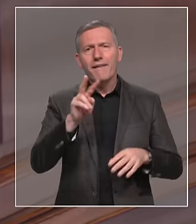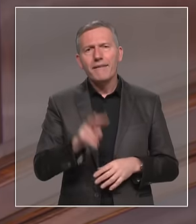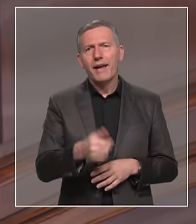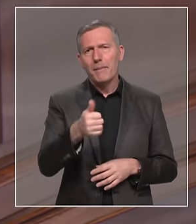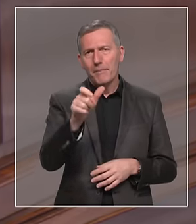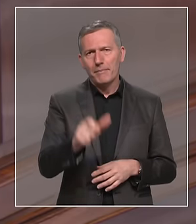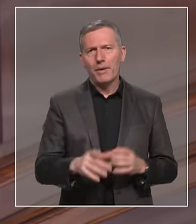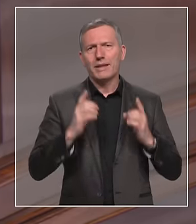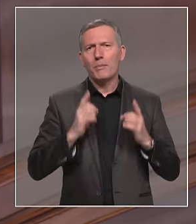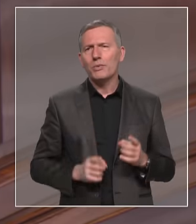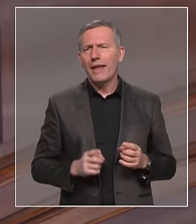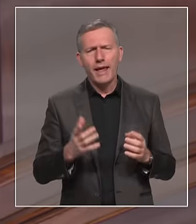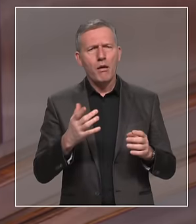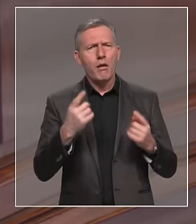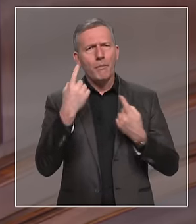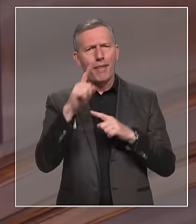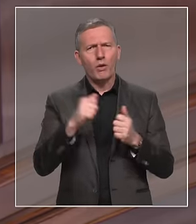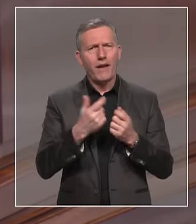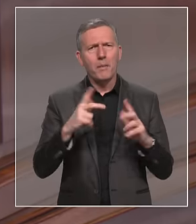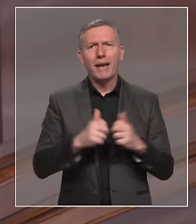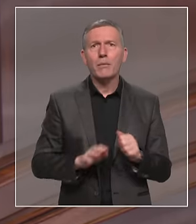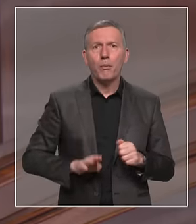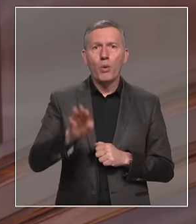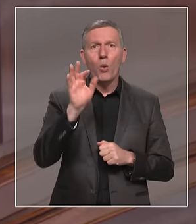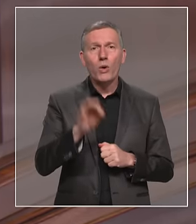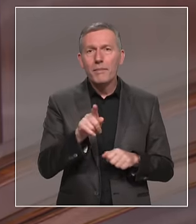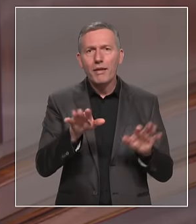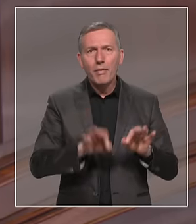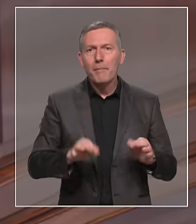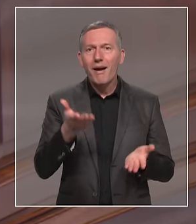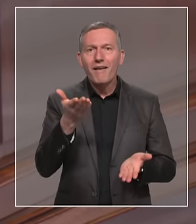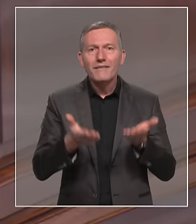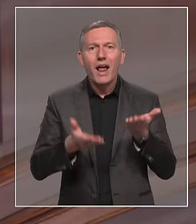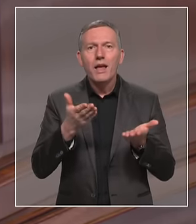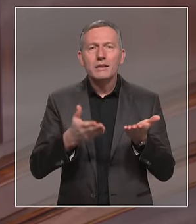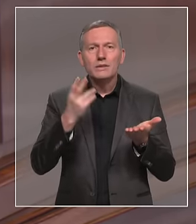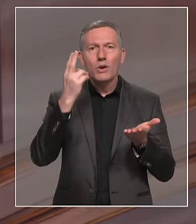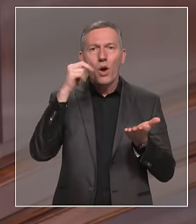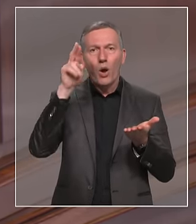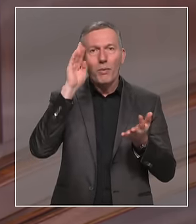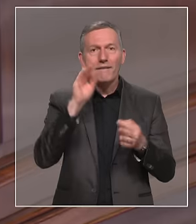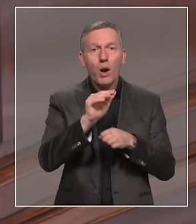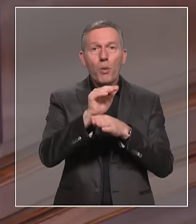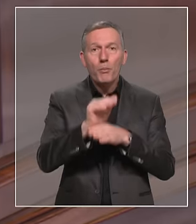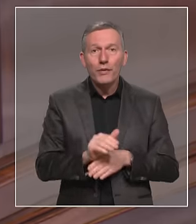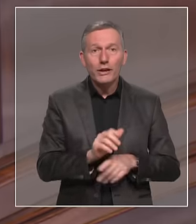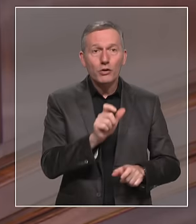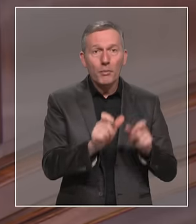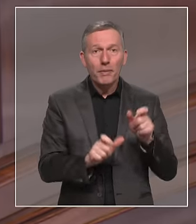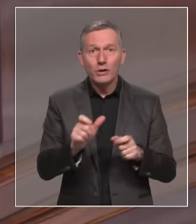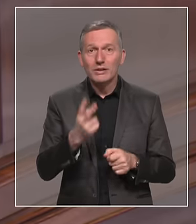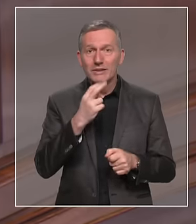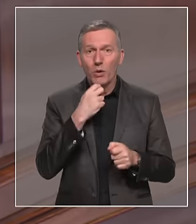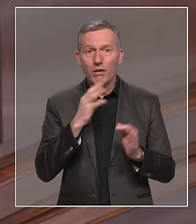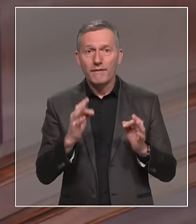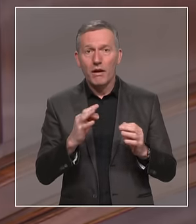si nous déplorons tous l'inflation, que vous mettiez en avant le fait qu'il n'y a pas d'équivalent en Europe en matière de protection des concitoyens face à